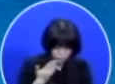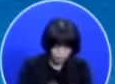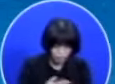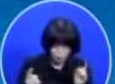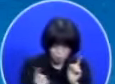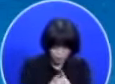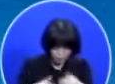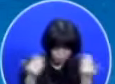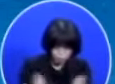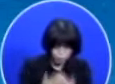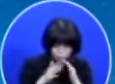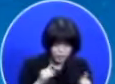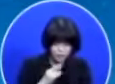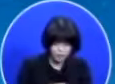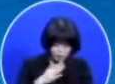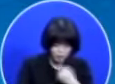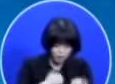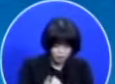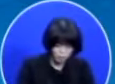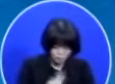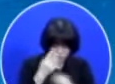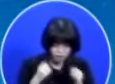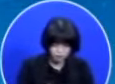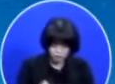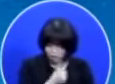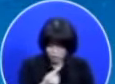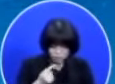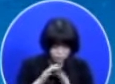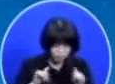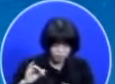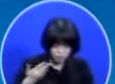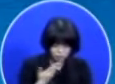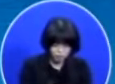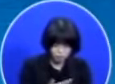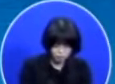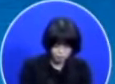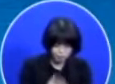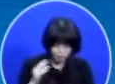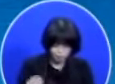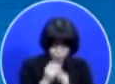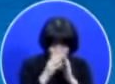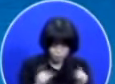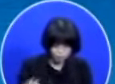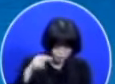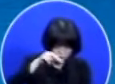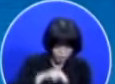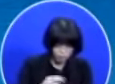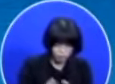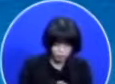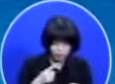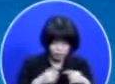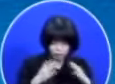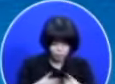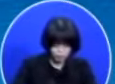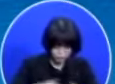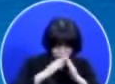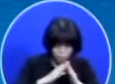모든 사람들에게 하나님의 살아계신 증인이 되게 하소서 성도들이 일어나고 교회가